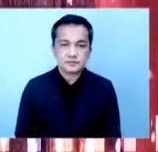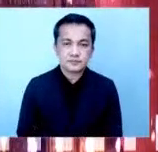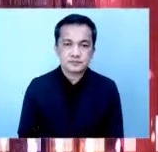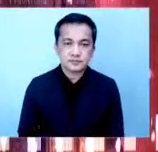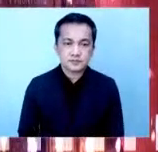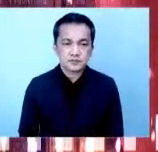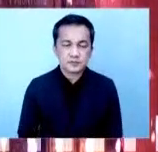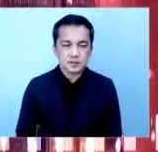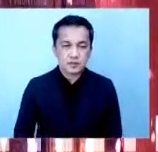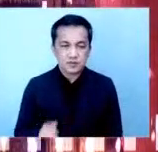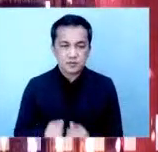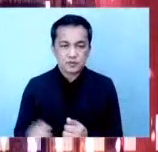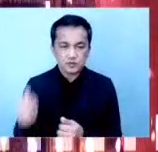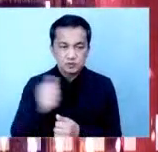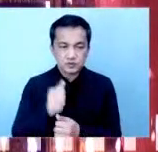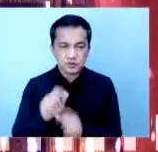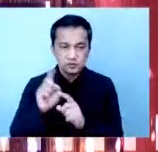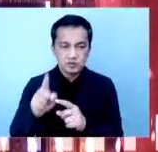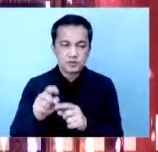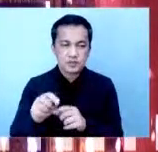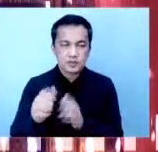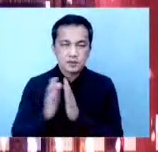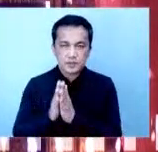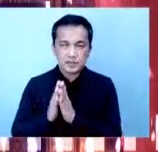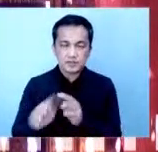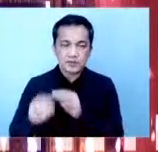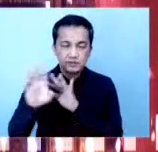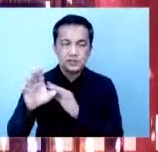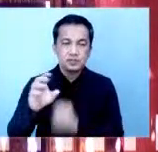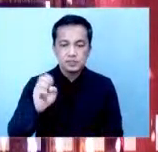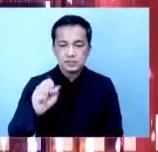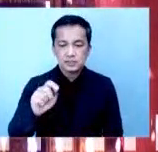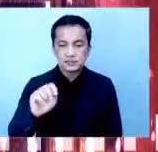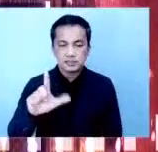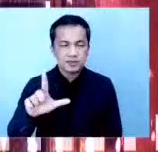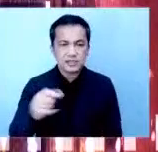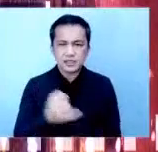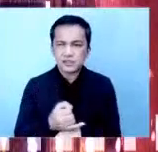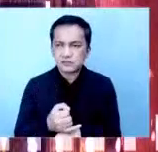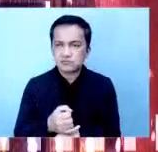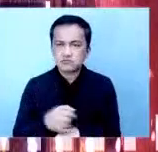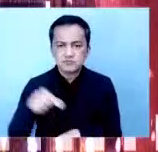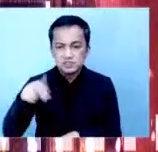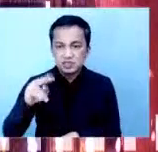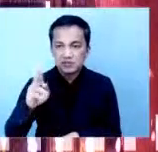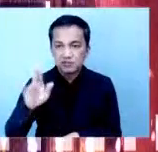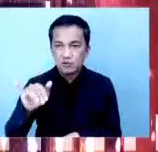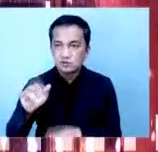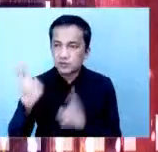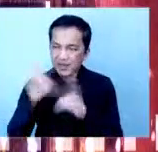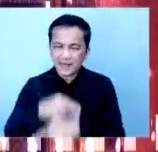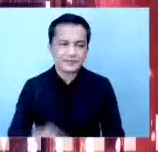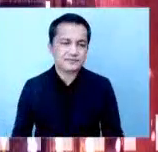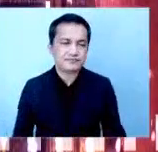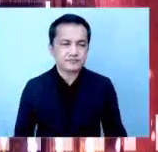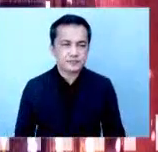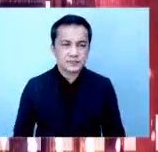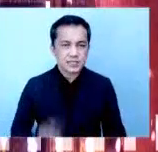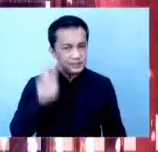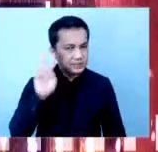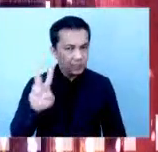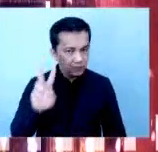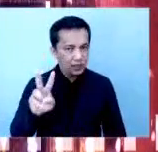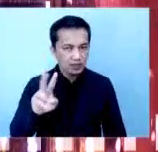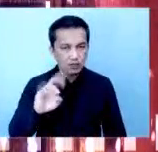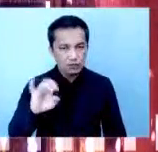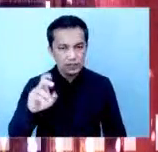ang mga otoridad sa Prayer Mountain at sa Samal Island, pero ni anino ni Quiboloy, wala. Dalawang arrest warrant ang inilabas